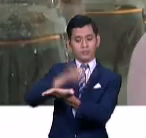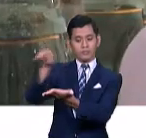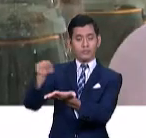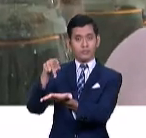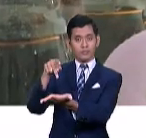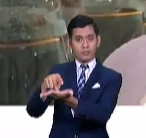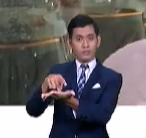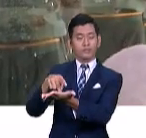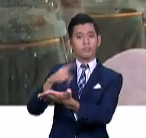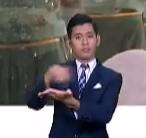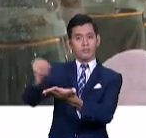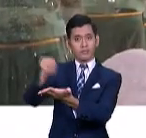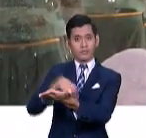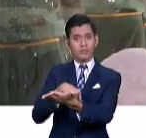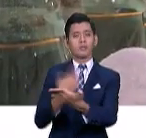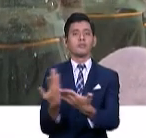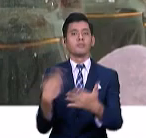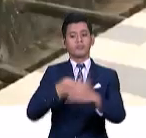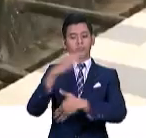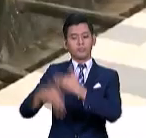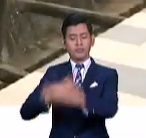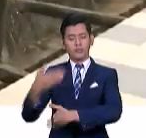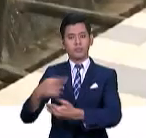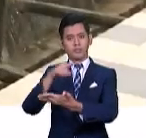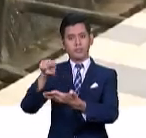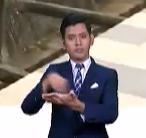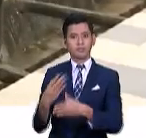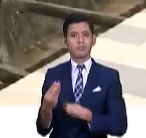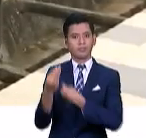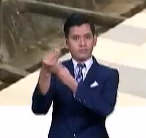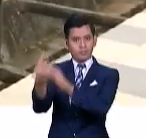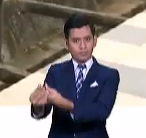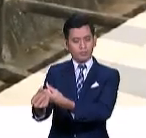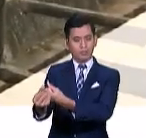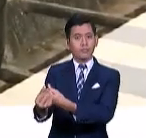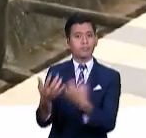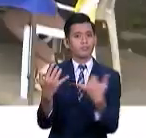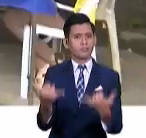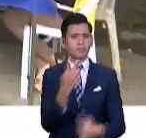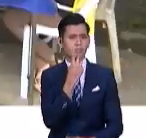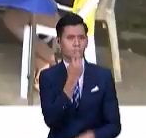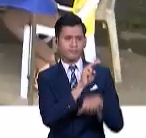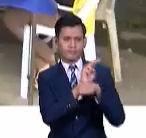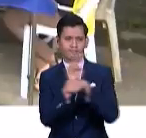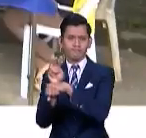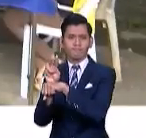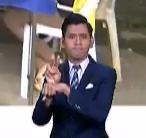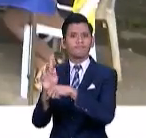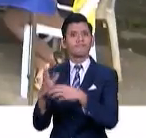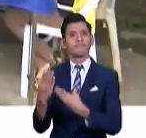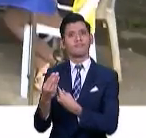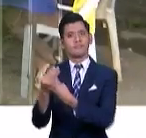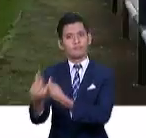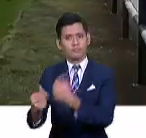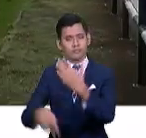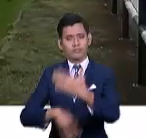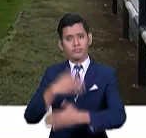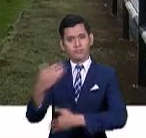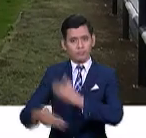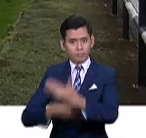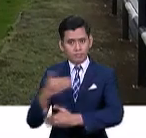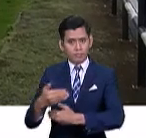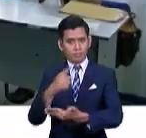tersebut. Perjalanan proses mengundi pula berjalan dengan lancar. Turut berkesempatan meninjau kelancaran proses mengundi di Kem